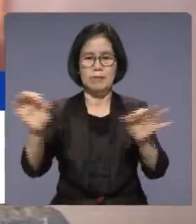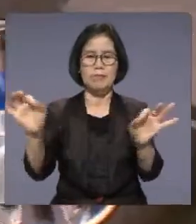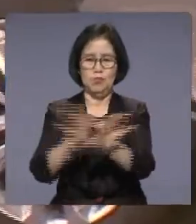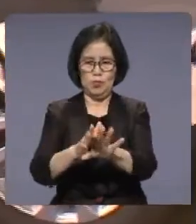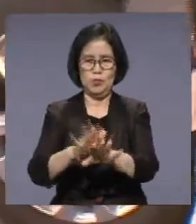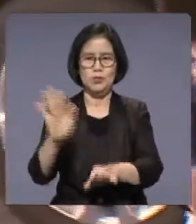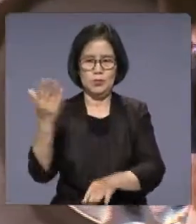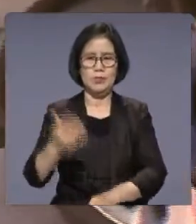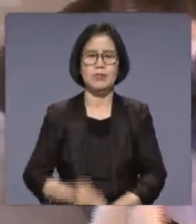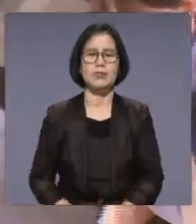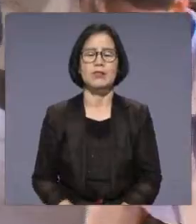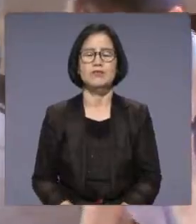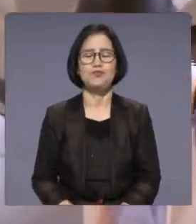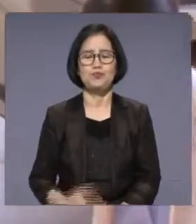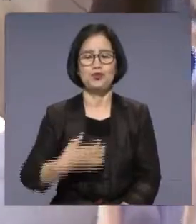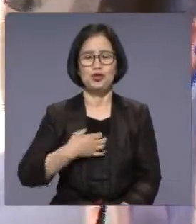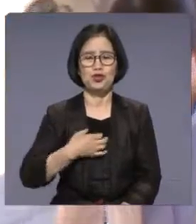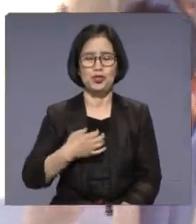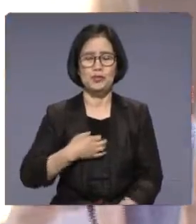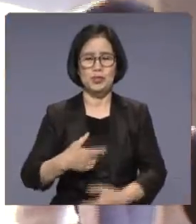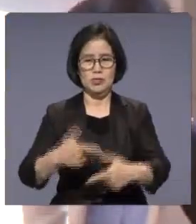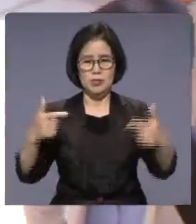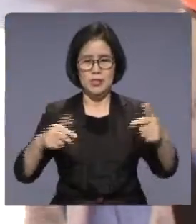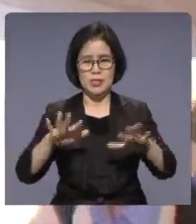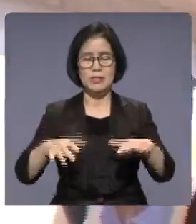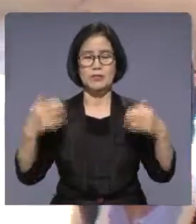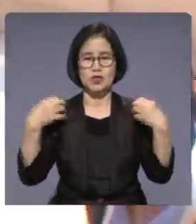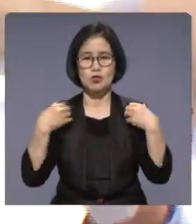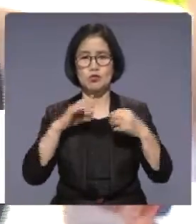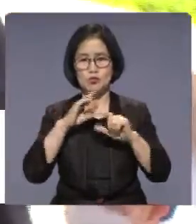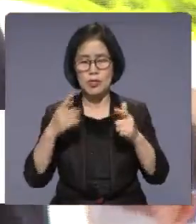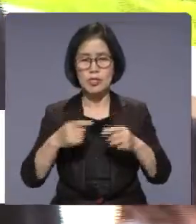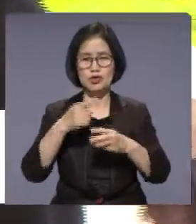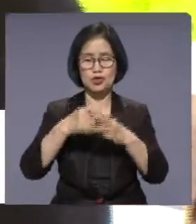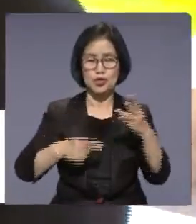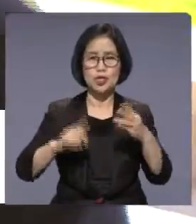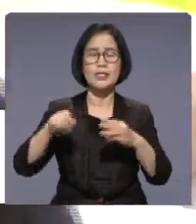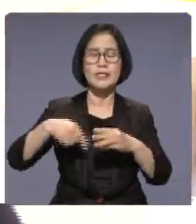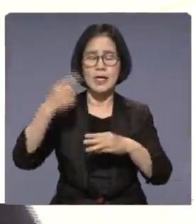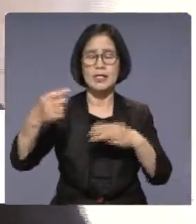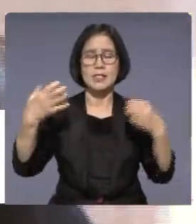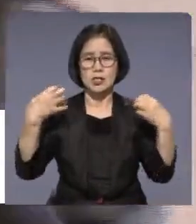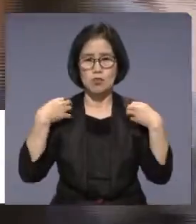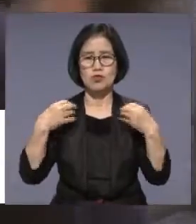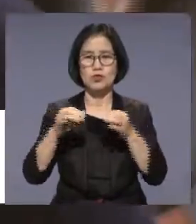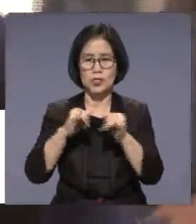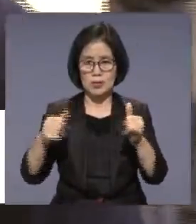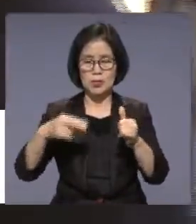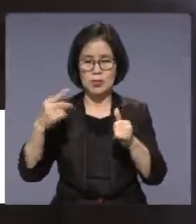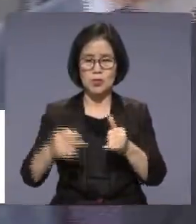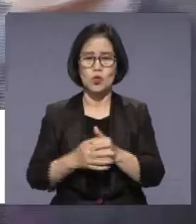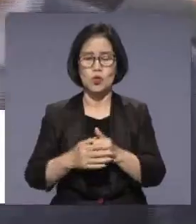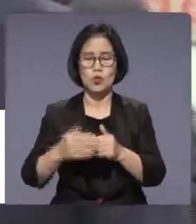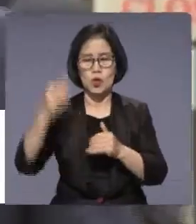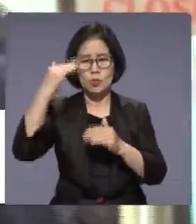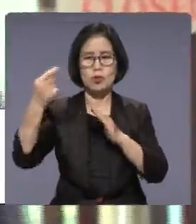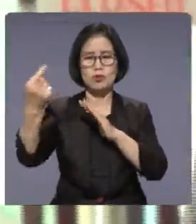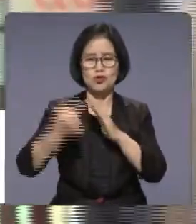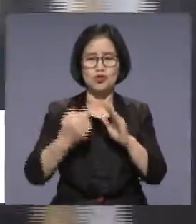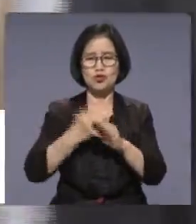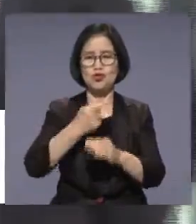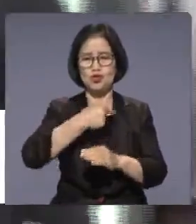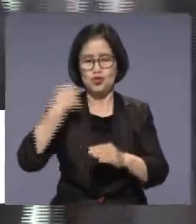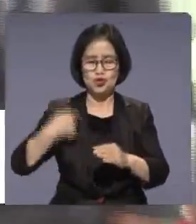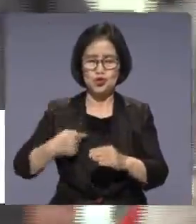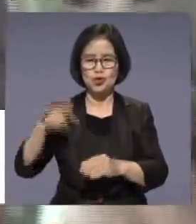것입니다. 위기감이 고조되면서 현 정부는 물론 윤석열 차기 정부 인사들도 방한 중인 류샤오밍